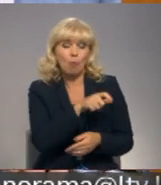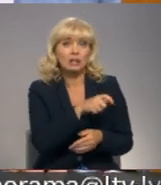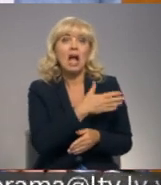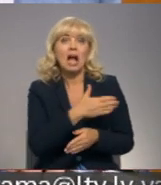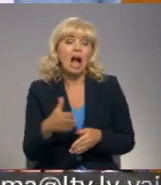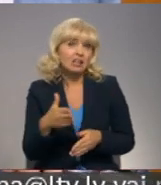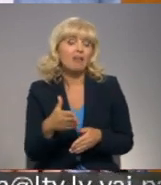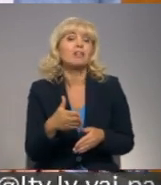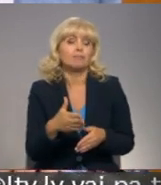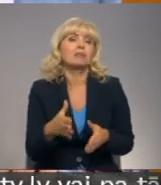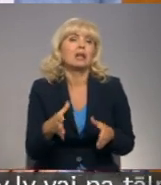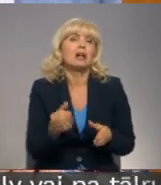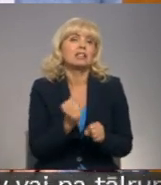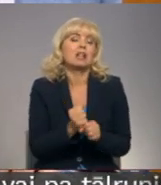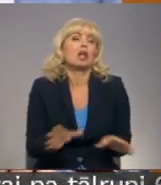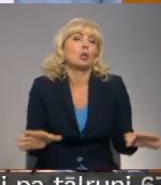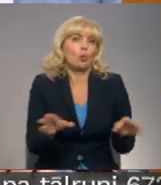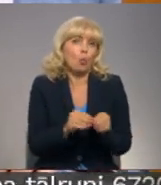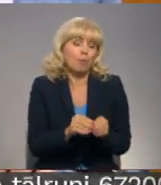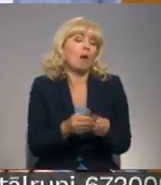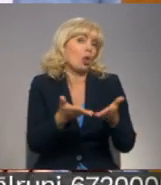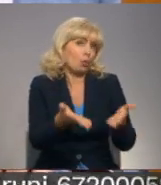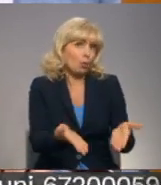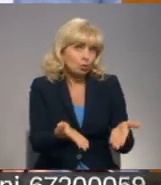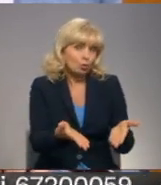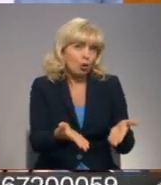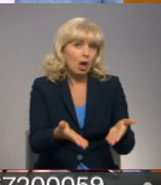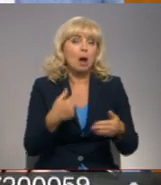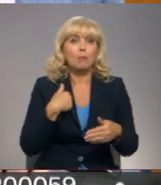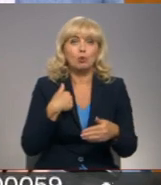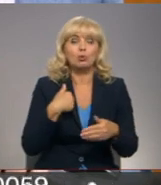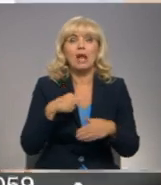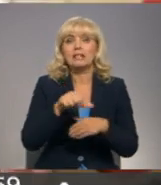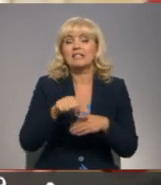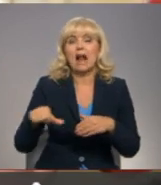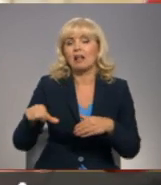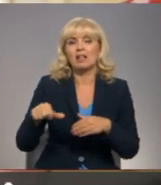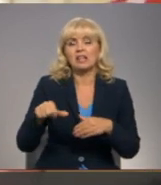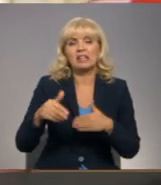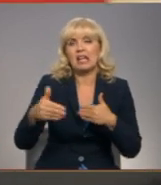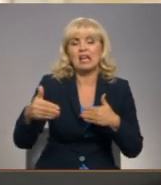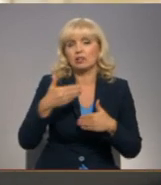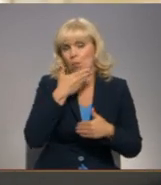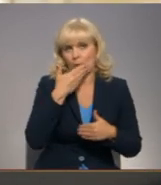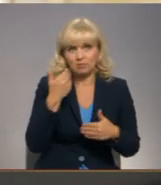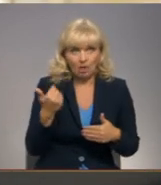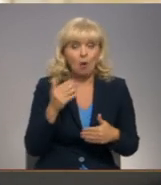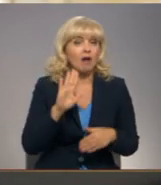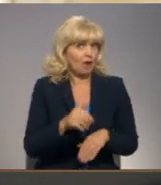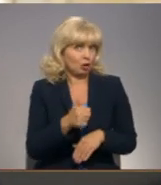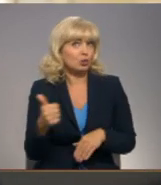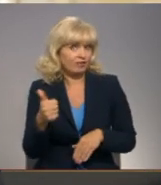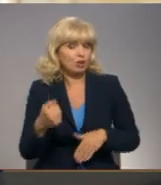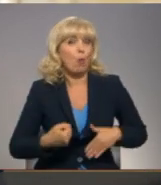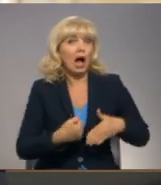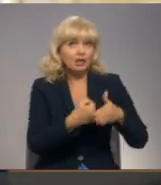kopā ar mums, laipni lūdzu, mēs esam gatavi sarkanas līnijas, mūsu partija nav. Vai jūs varētu viņu atbalstīt?